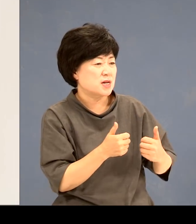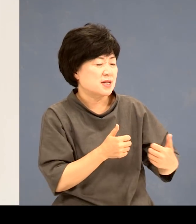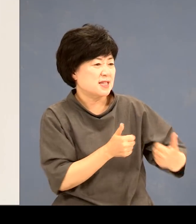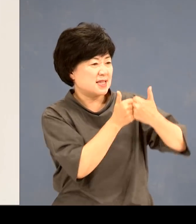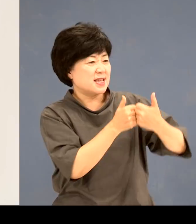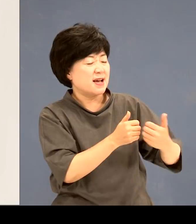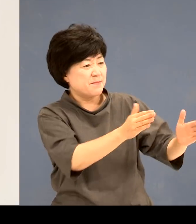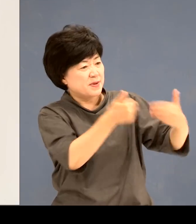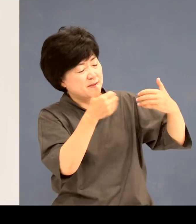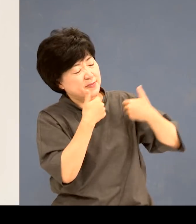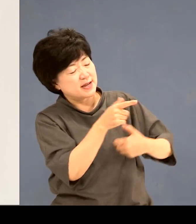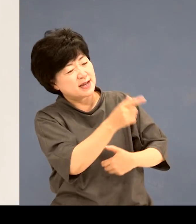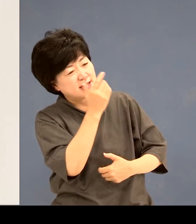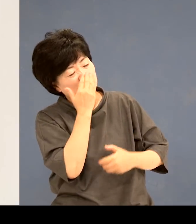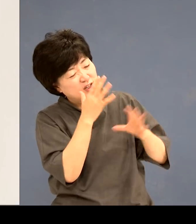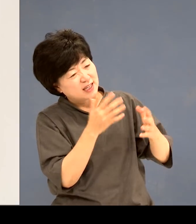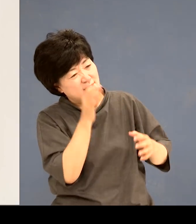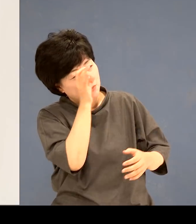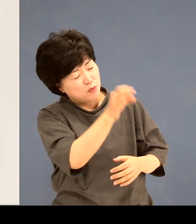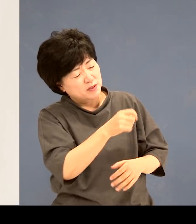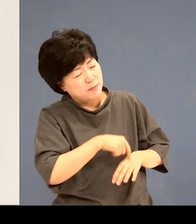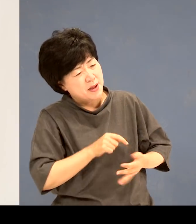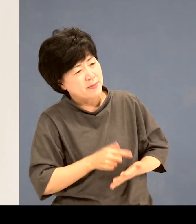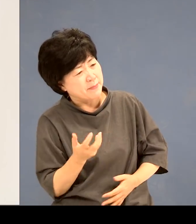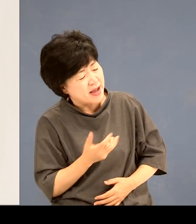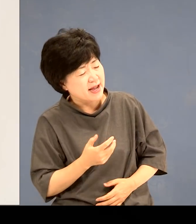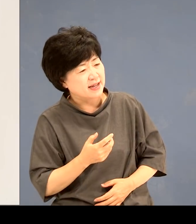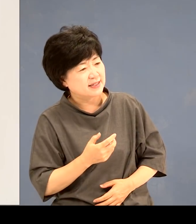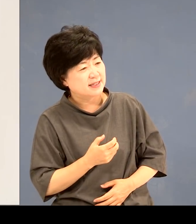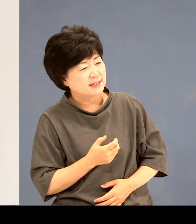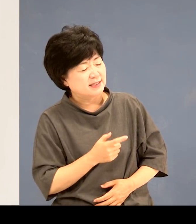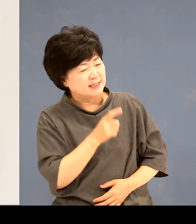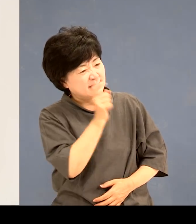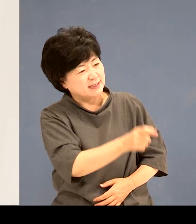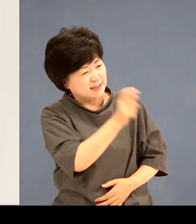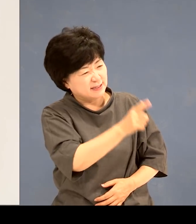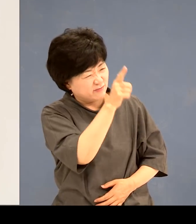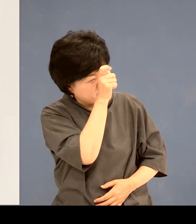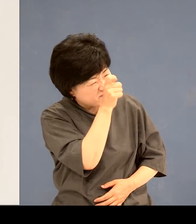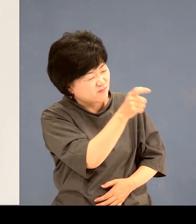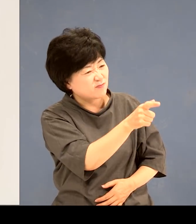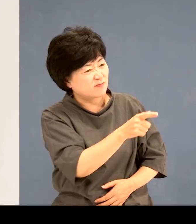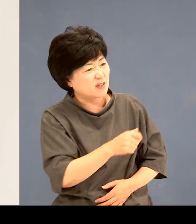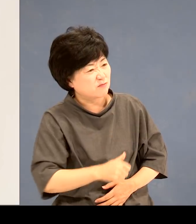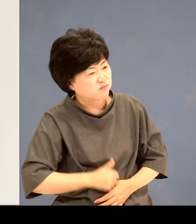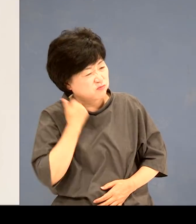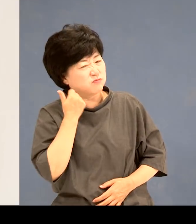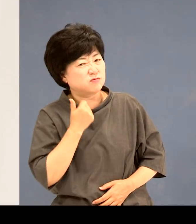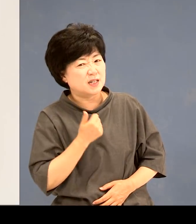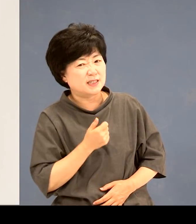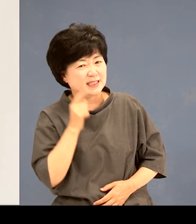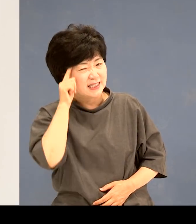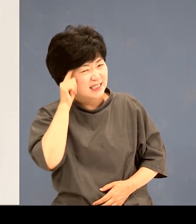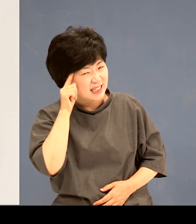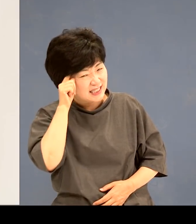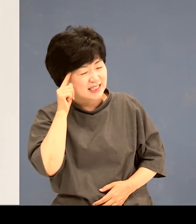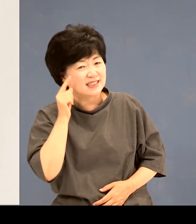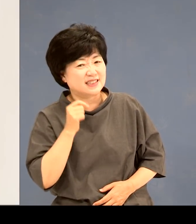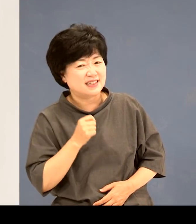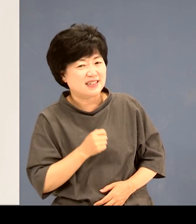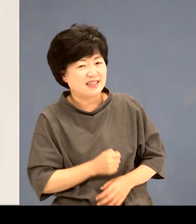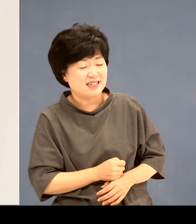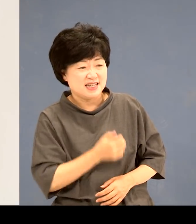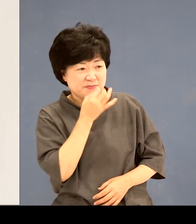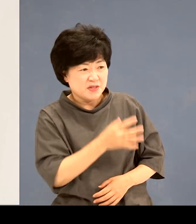강박한 대적하고 너에게 상처를 주는 유대인들을 보면서 너는 마음이 아프지. 그러면서 너는 그것 때문에 막